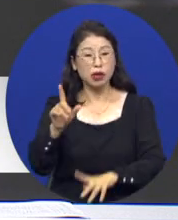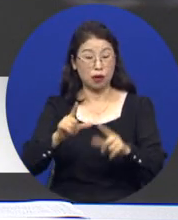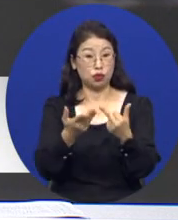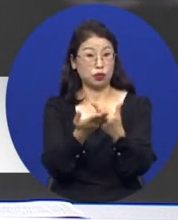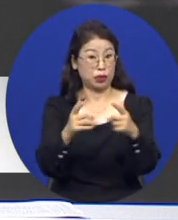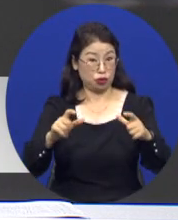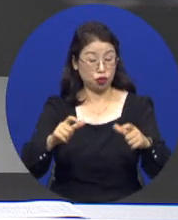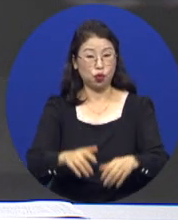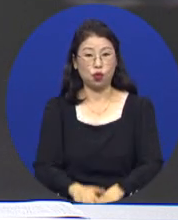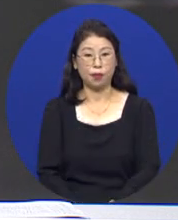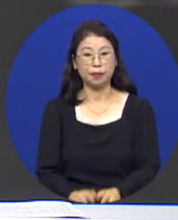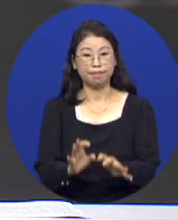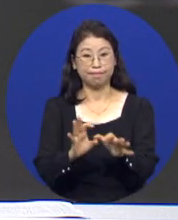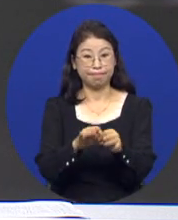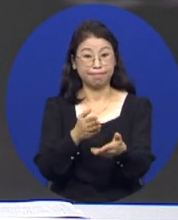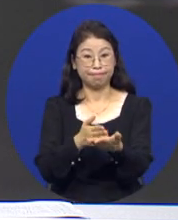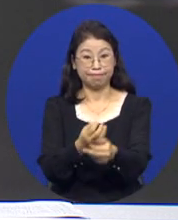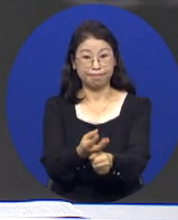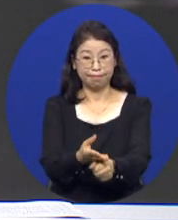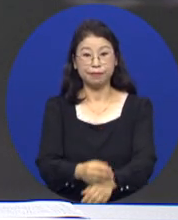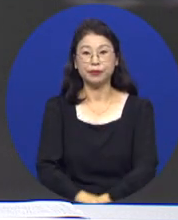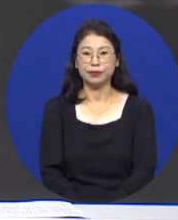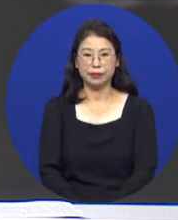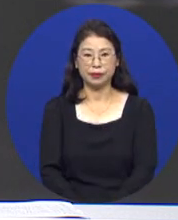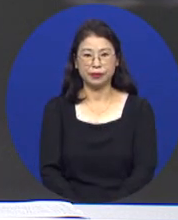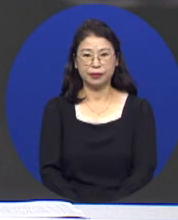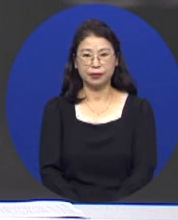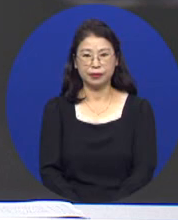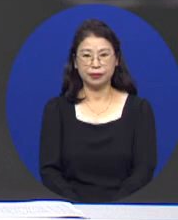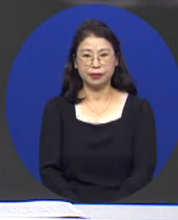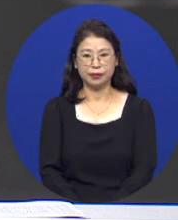것으로 나타났습니다 이따금 기자가 보도합니다